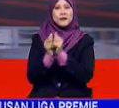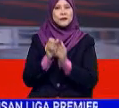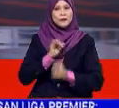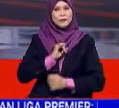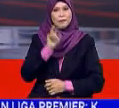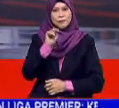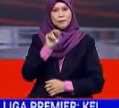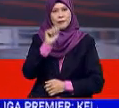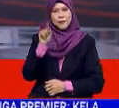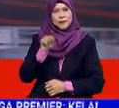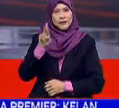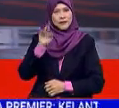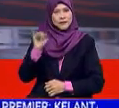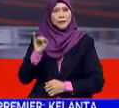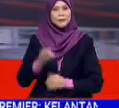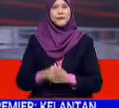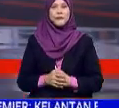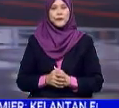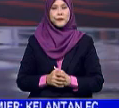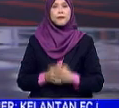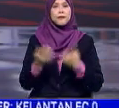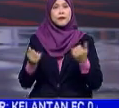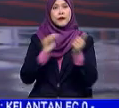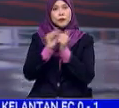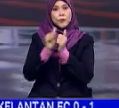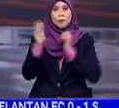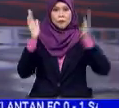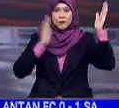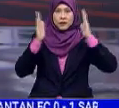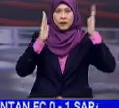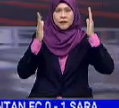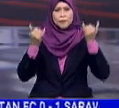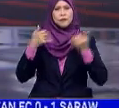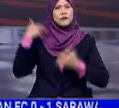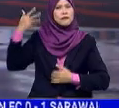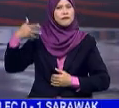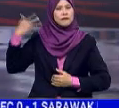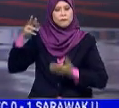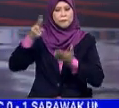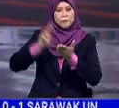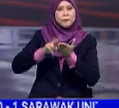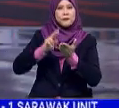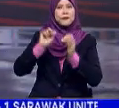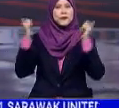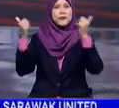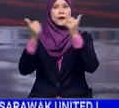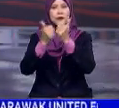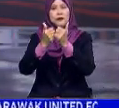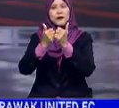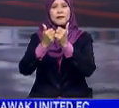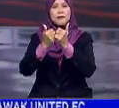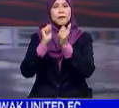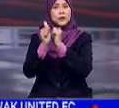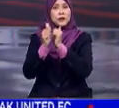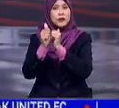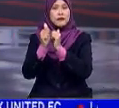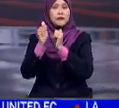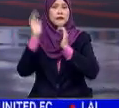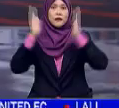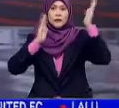Syukri. Kita mulakan dengan perkembangan sukan tempatan. Sejarah tercatat pada Mesyuarat Agung Tahunan Persatuan Penulis-Penulis Sukan Malaysia